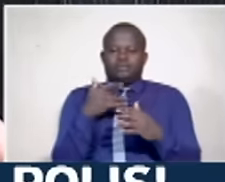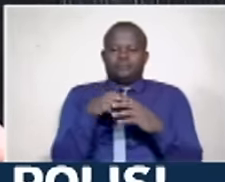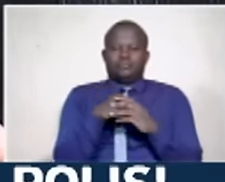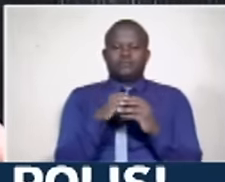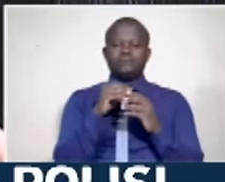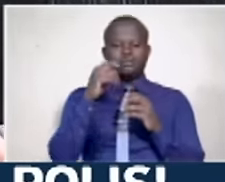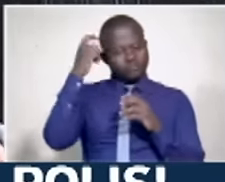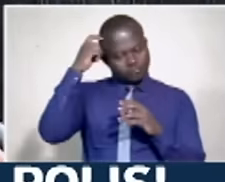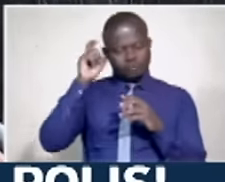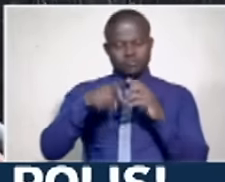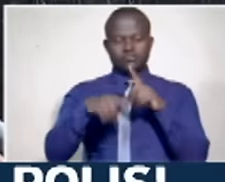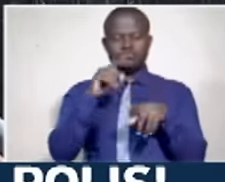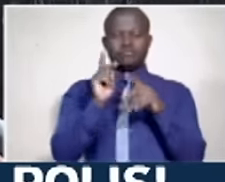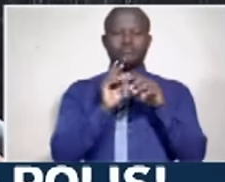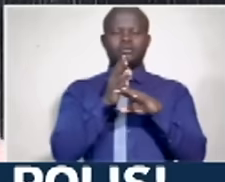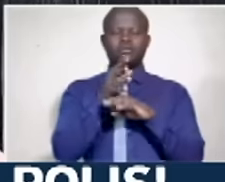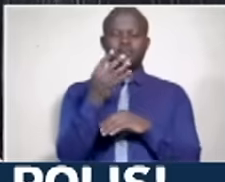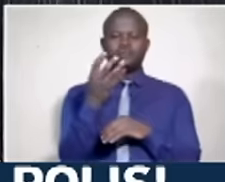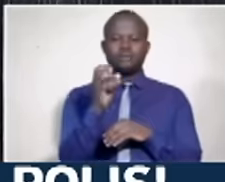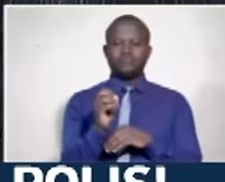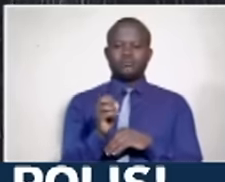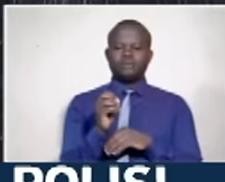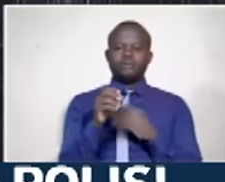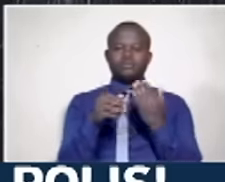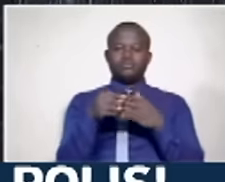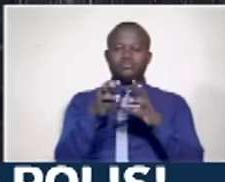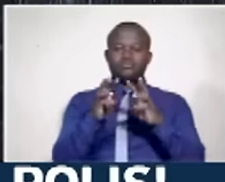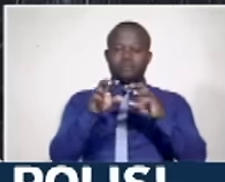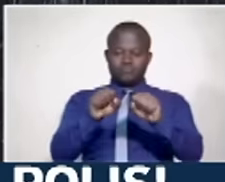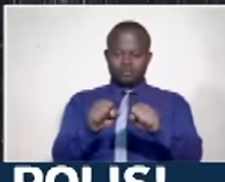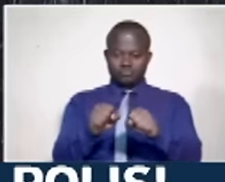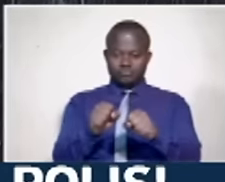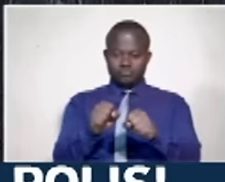mu bwonko bwanjye ko nzica abantu 40. Ukuntu nafashwe